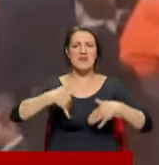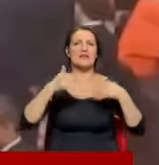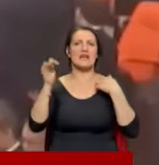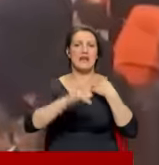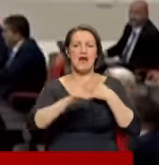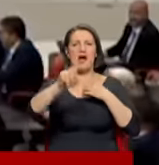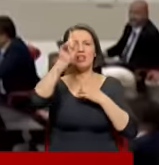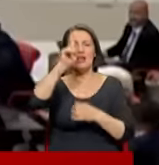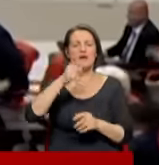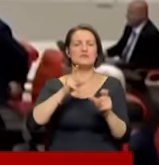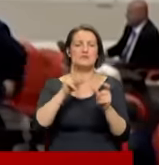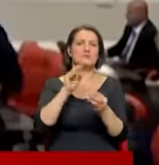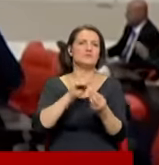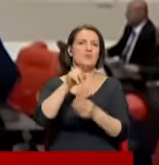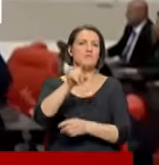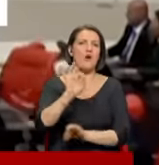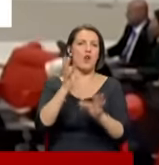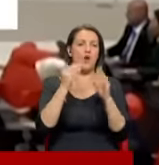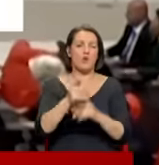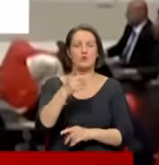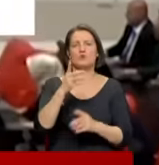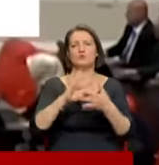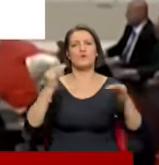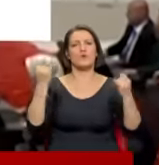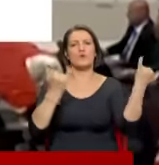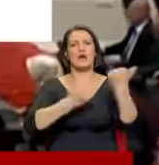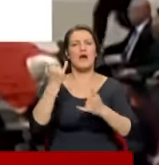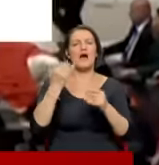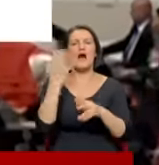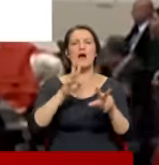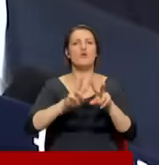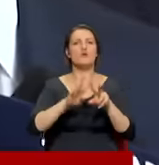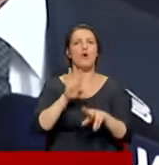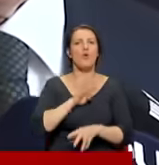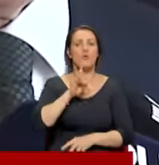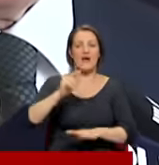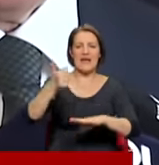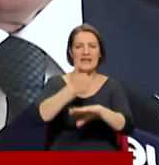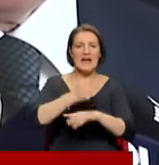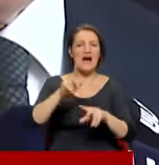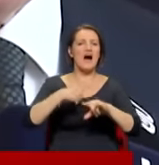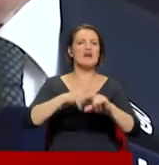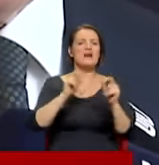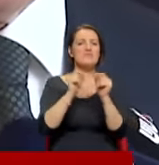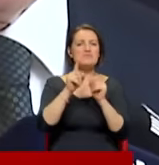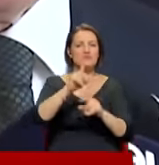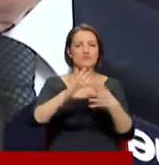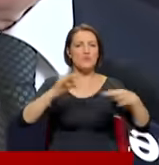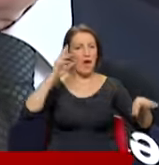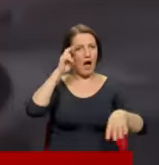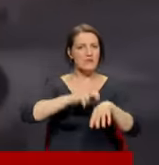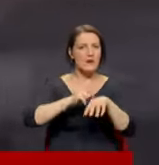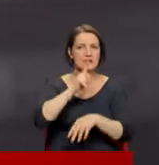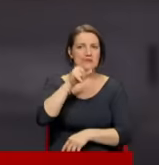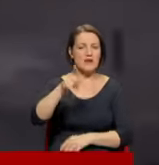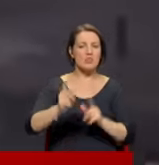gelen "Allah'ın gazabı böyle olur işte" sözleri çok tartışılmıştı. Karamollaoğlu iktidara Hasan Bitmez'in sözlerini hatırlatarak